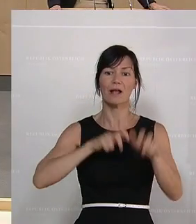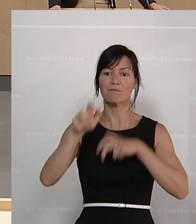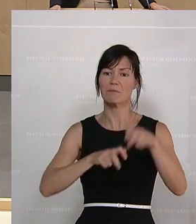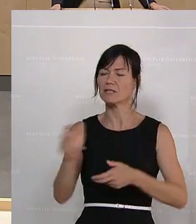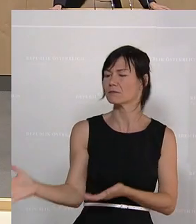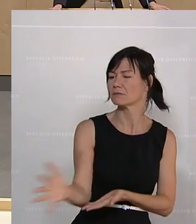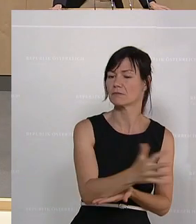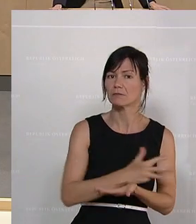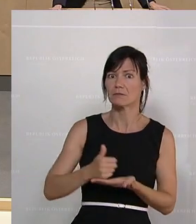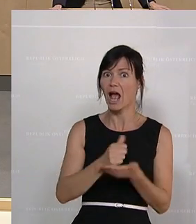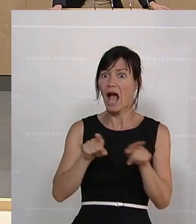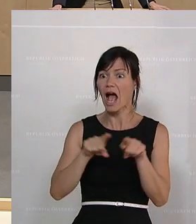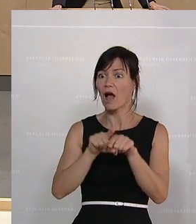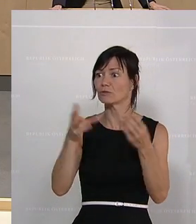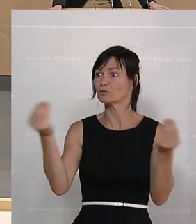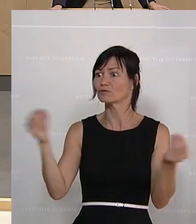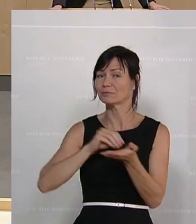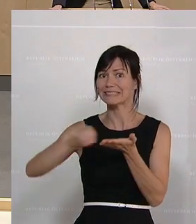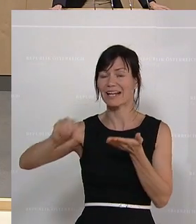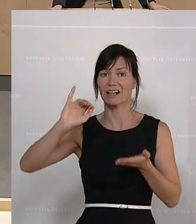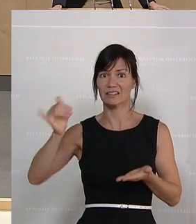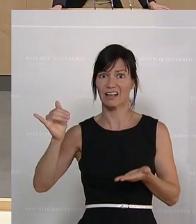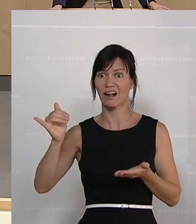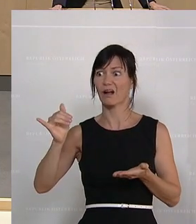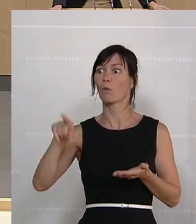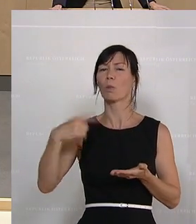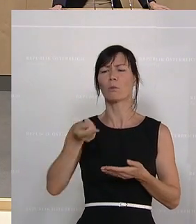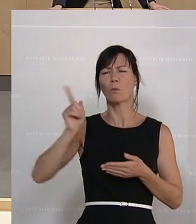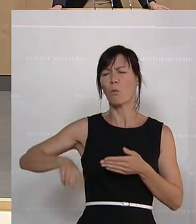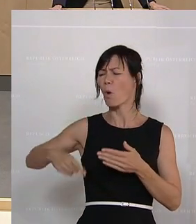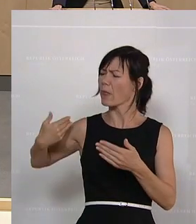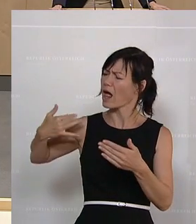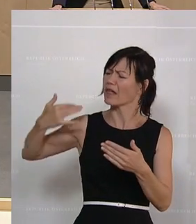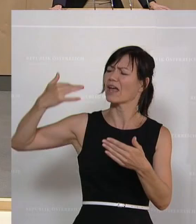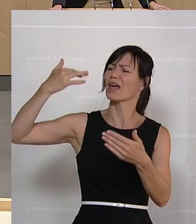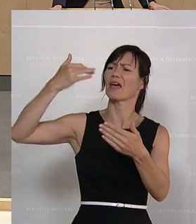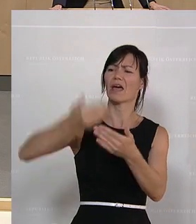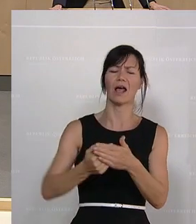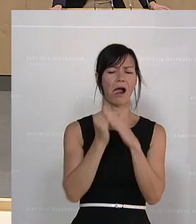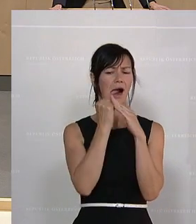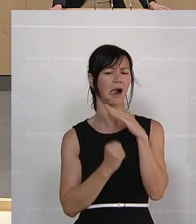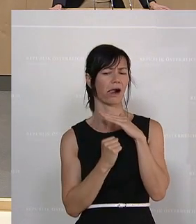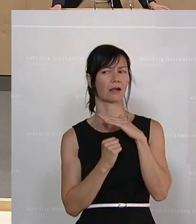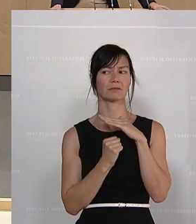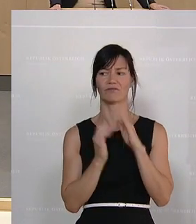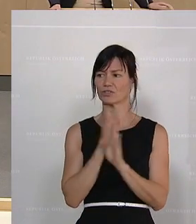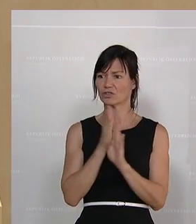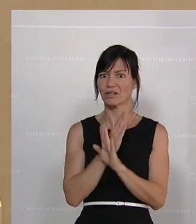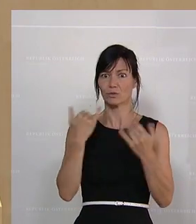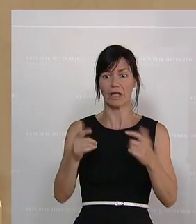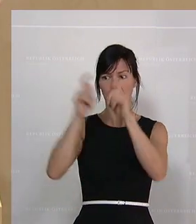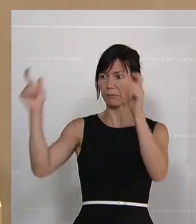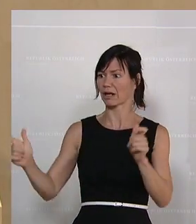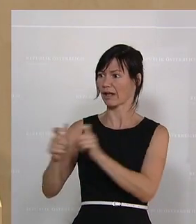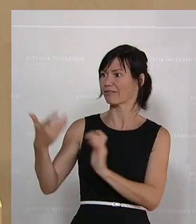finanzminister gezahlt und nach monatelangem wegducken präsentieren sie ein paket heute mit einmalzahlung an den